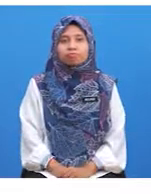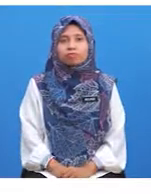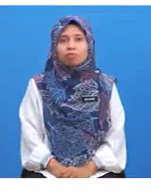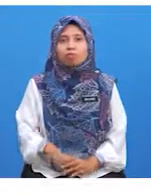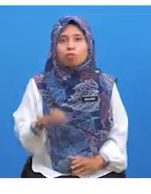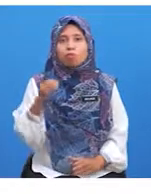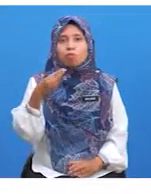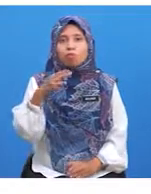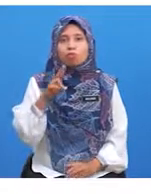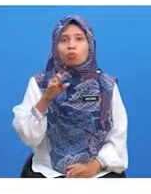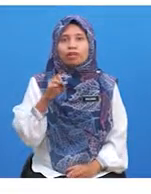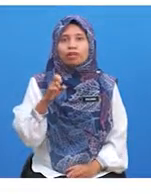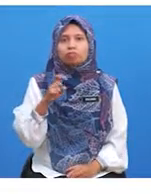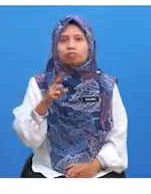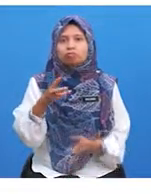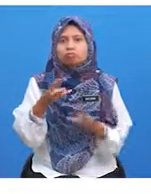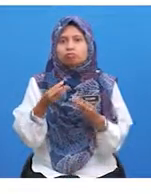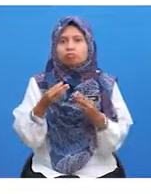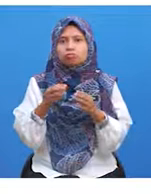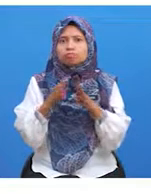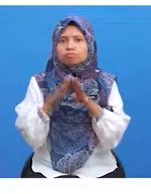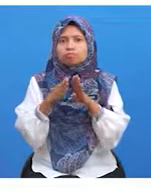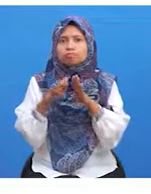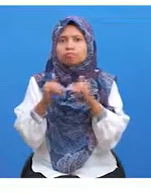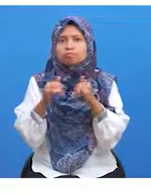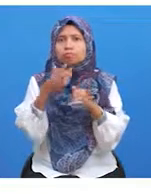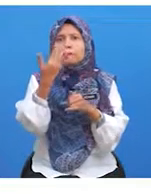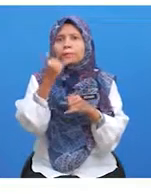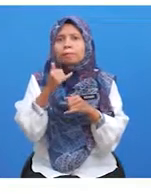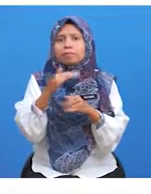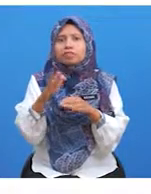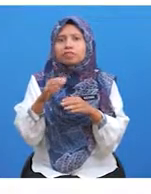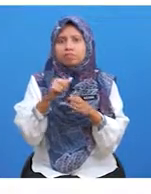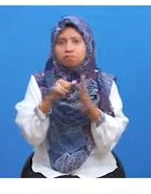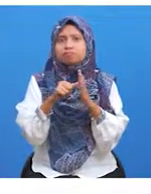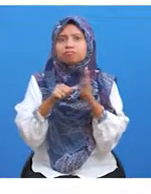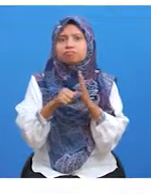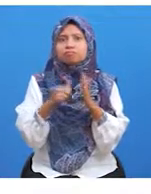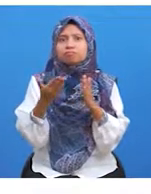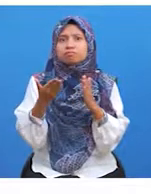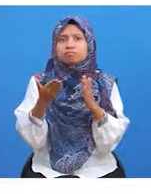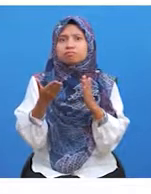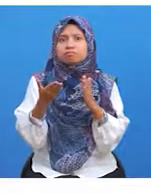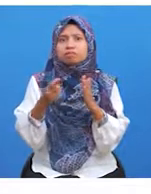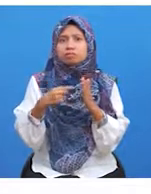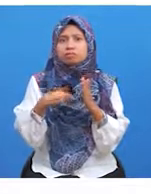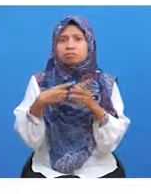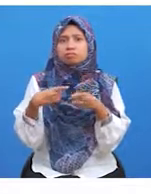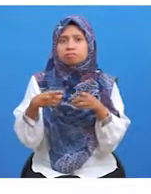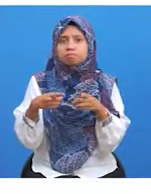Eh, rupanya. Ha? Kamu main kat pintu tu kenapa? Ha? Tak ada adab ke? Tahu saya tengah mengajar kat depan ni